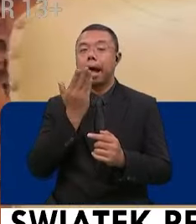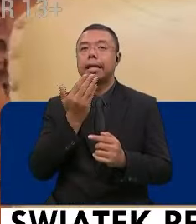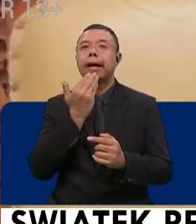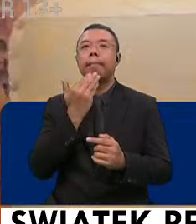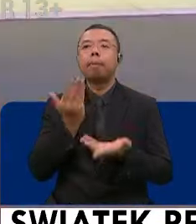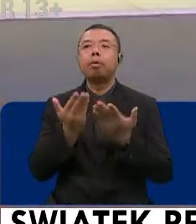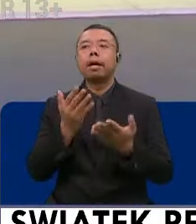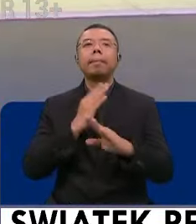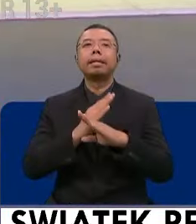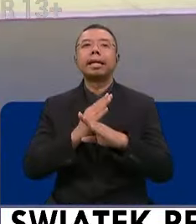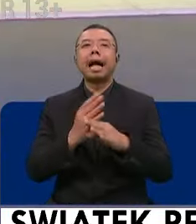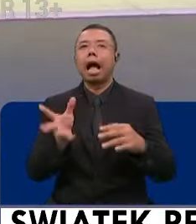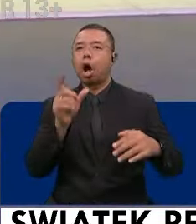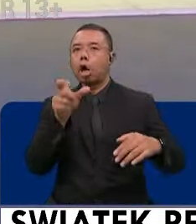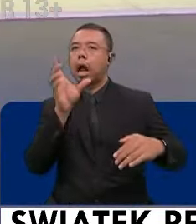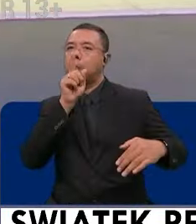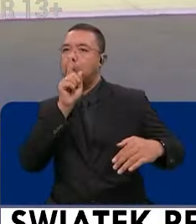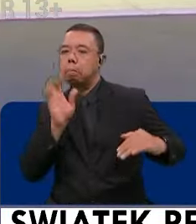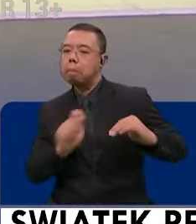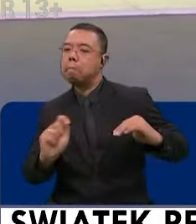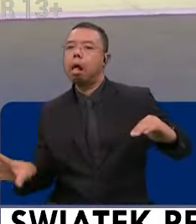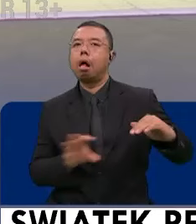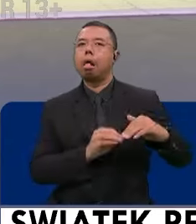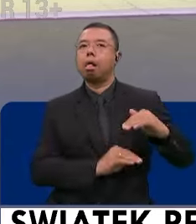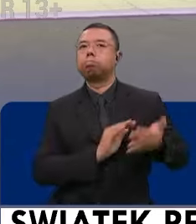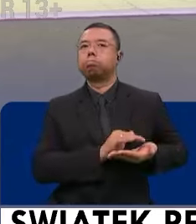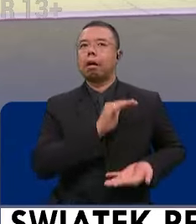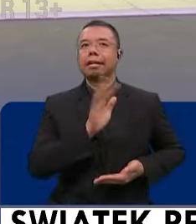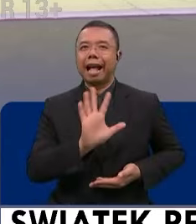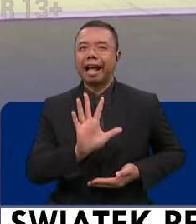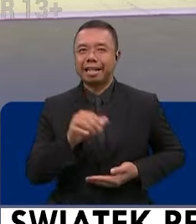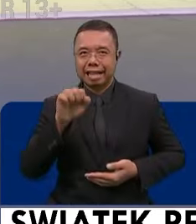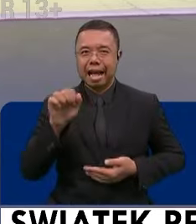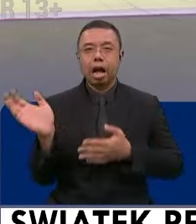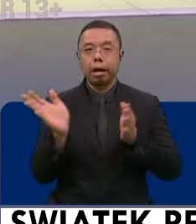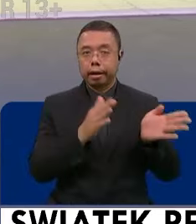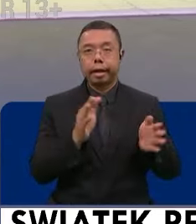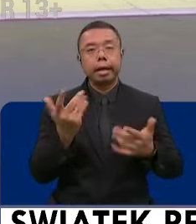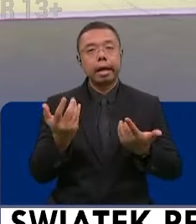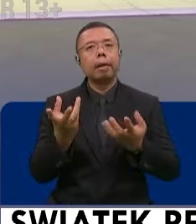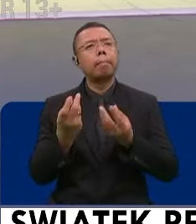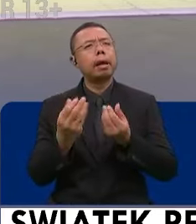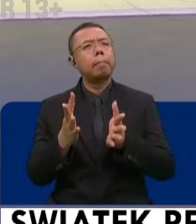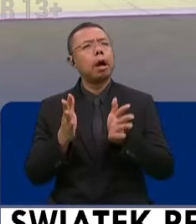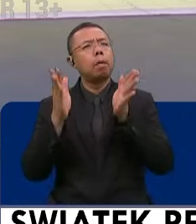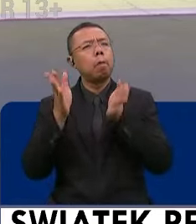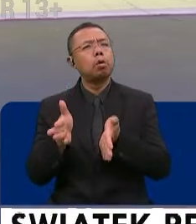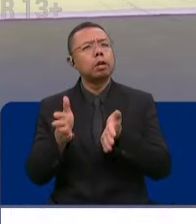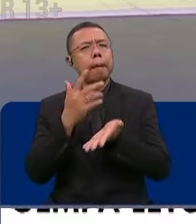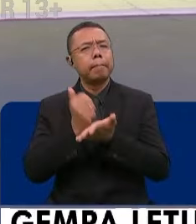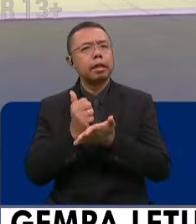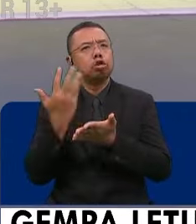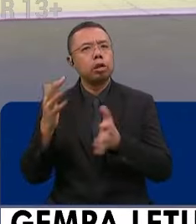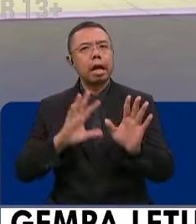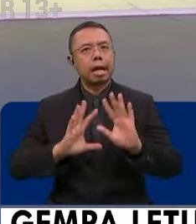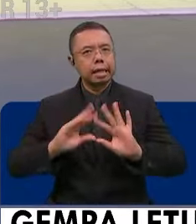mungkin mencegah penimbunan begitu ya Pak Edi ya, yang terakhir Bapak katakan ya. Itu seberapa signifikan Pak Edi yang sudah dilakukan tadi